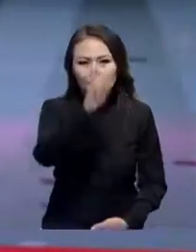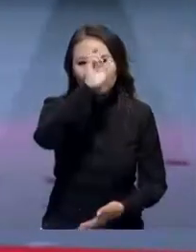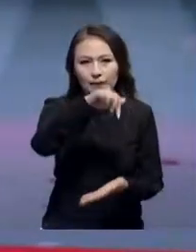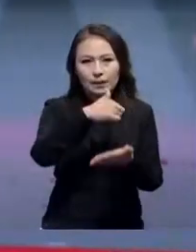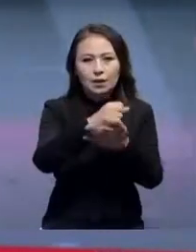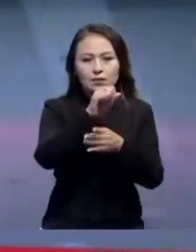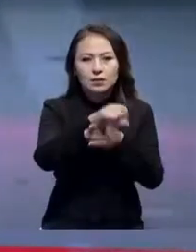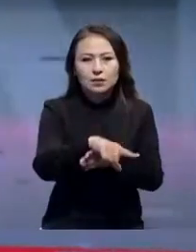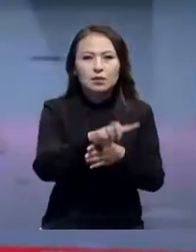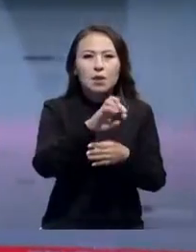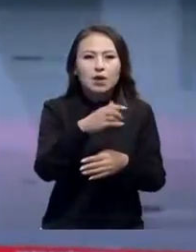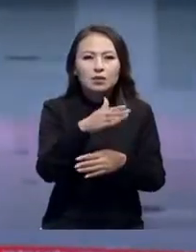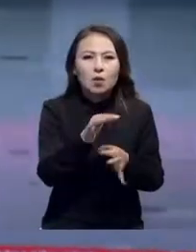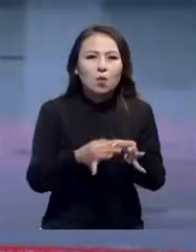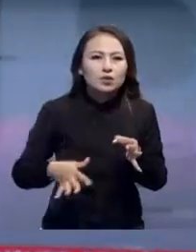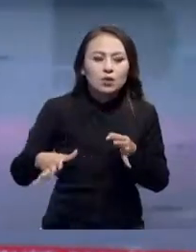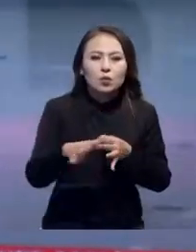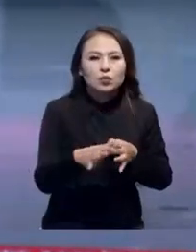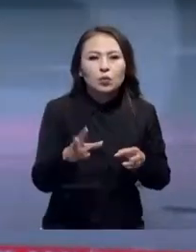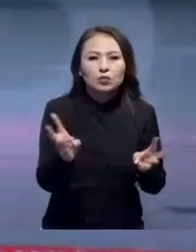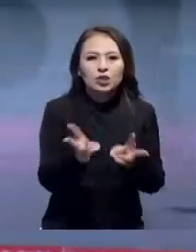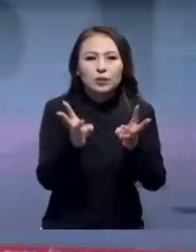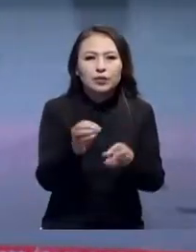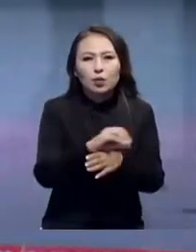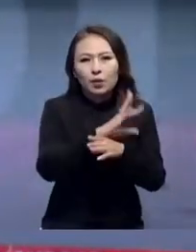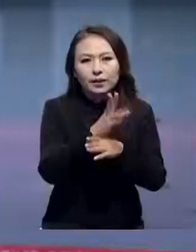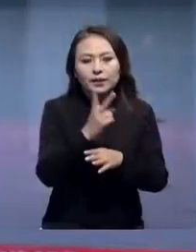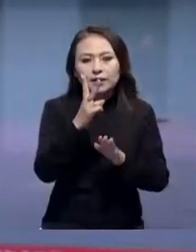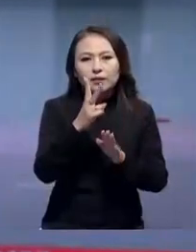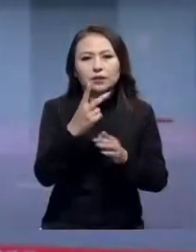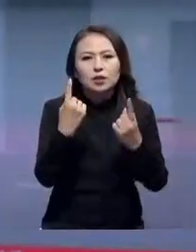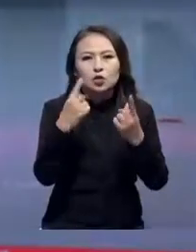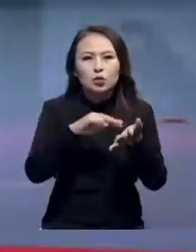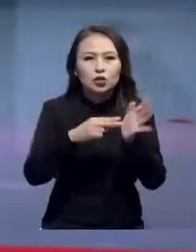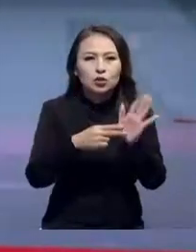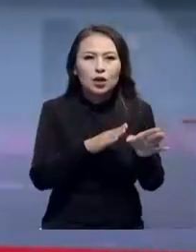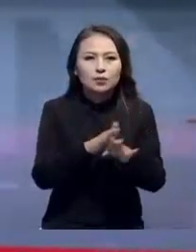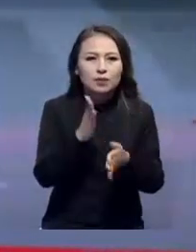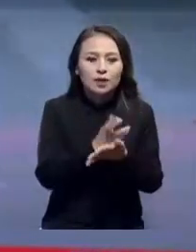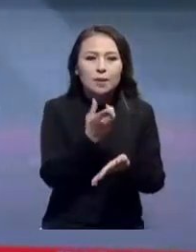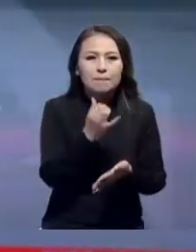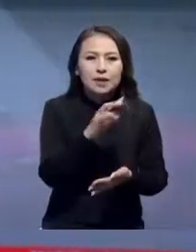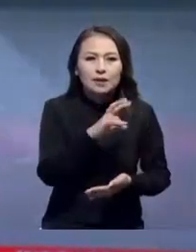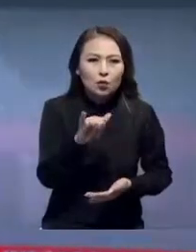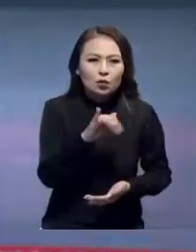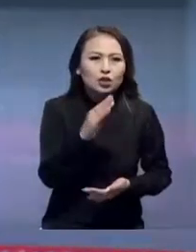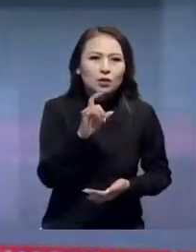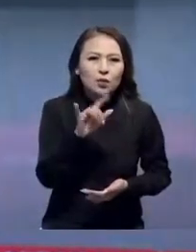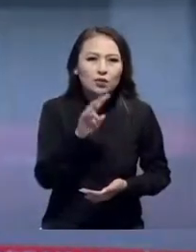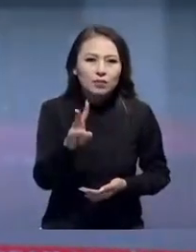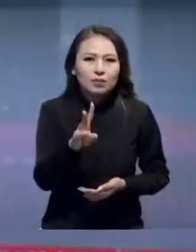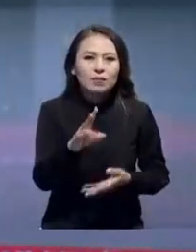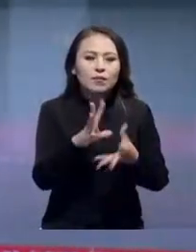Мемлекет басшысының тапсырмасына сәйкес, Маңғыстау облысын көгілдір отынмен жабдықтау бағытында екі ірі жоба жүзеге асып жатыр. Бейнеу